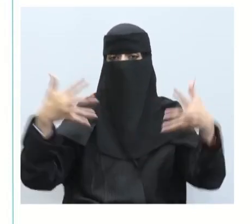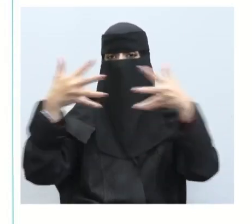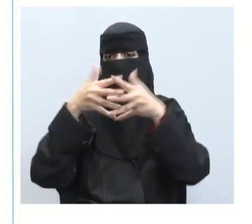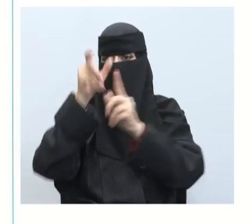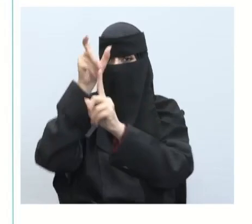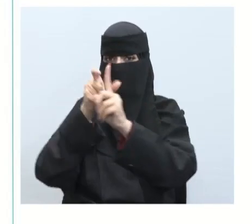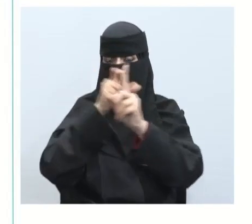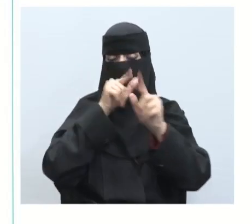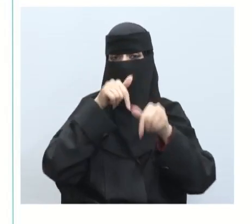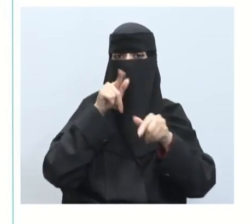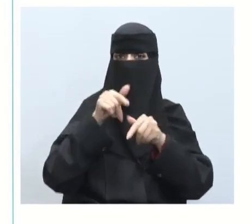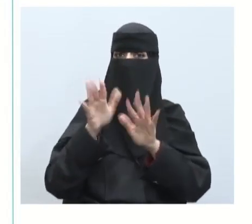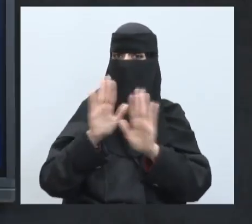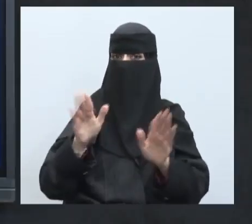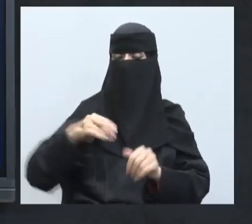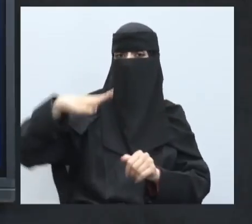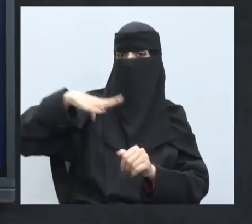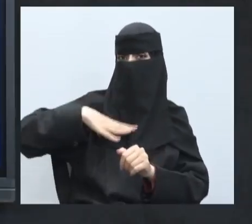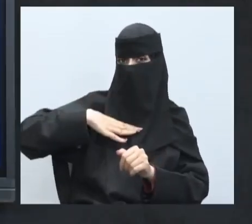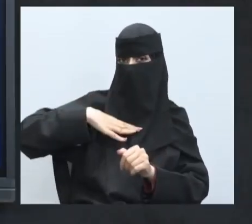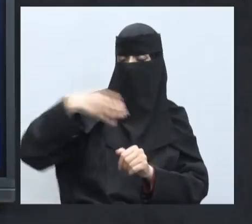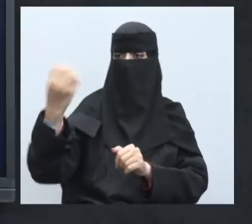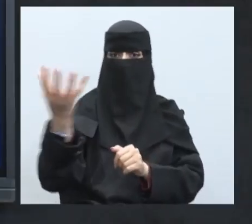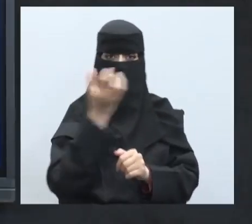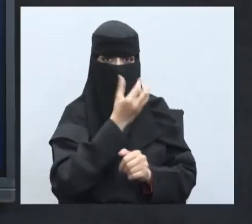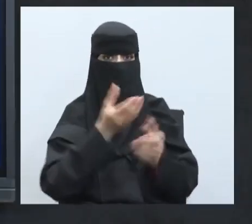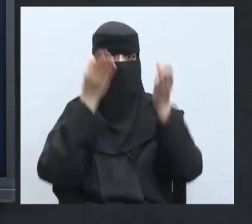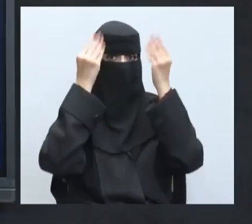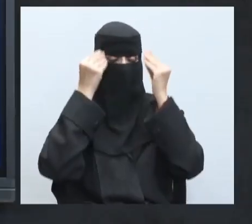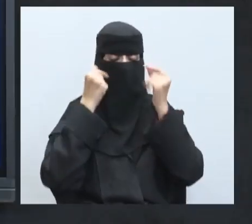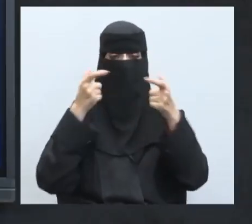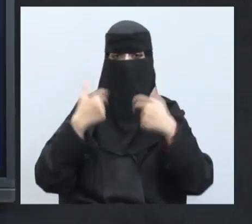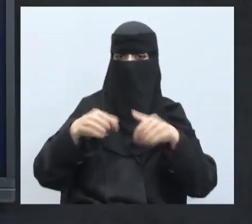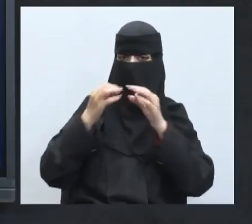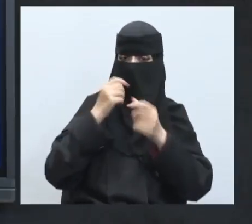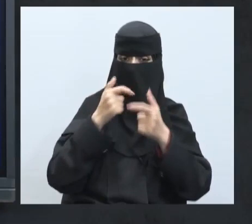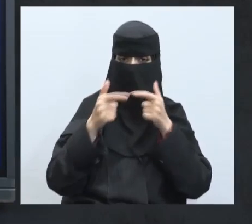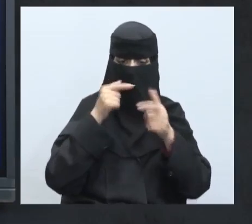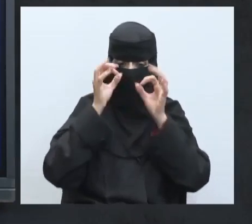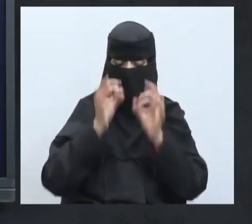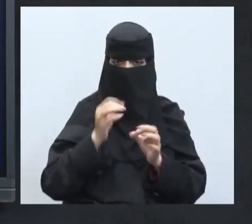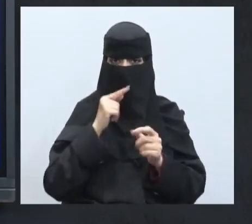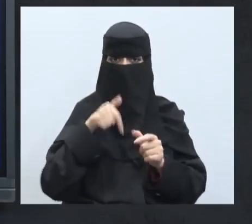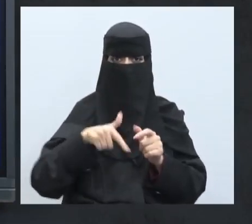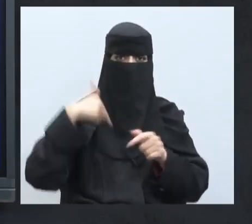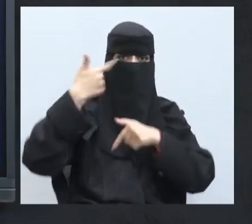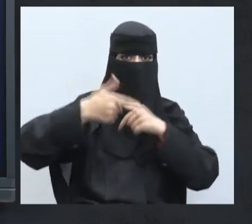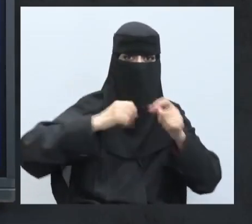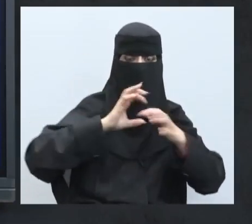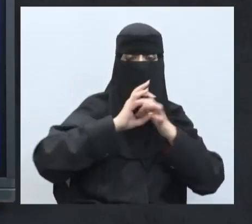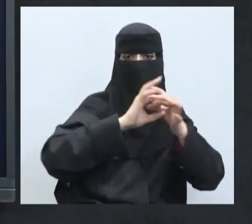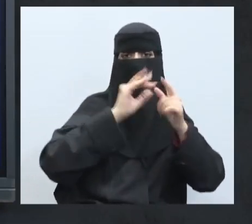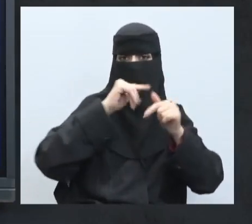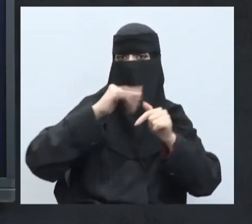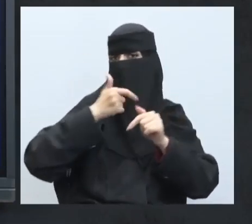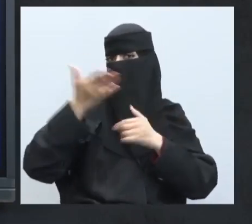المدير تاتيه معلومات يتاكد منها يجمعها بالطريقه الصحيحه بعد ذلك يتواصل واحنا ذكرنا في ايضا في